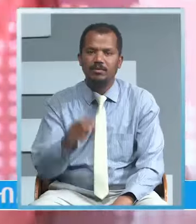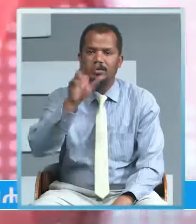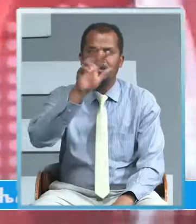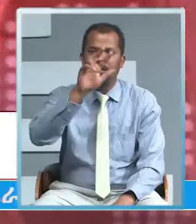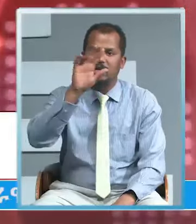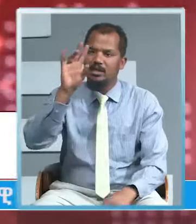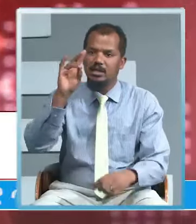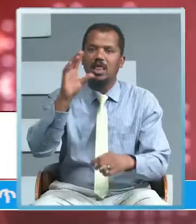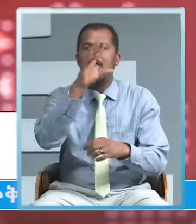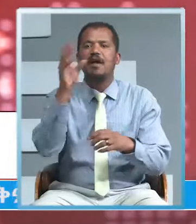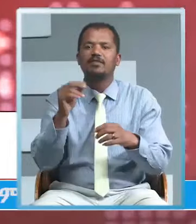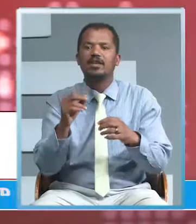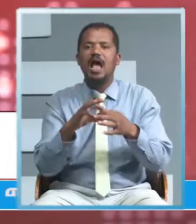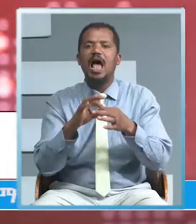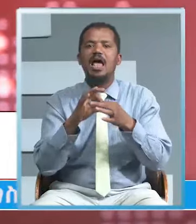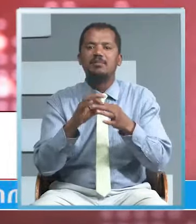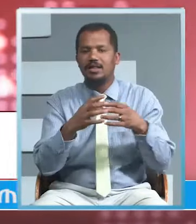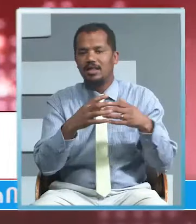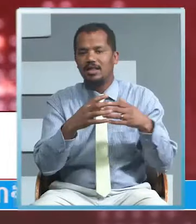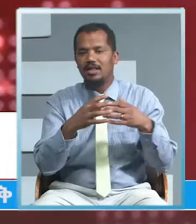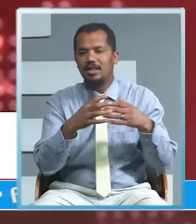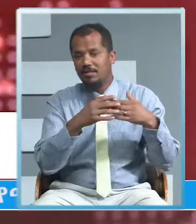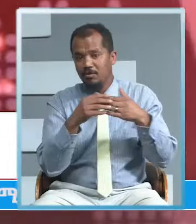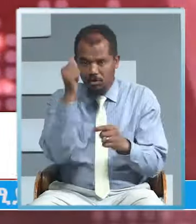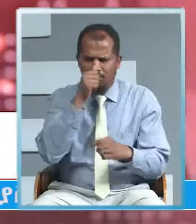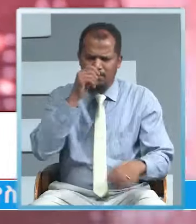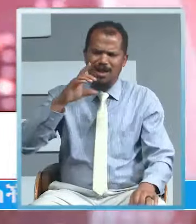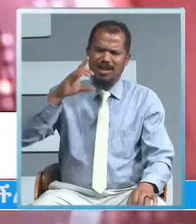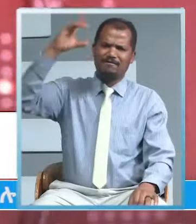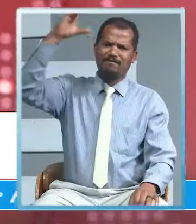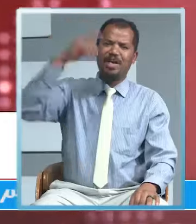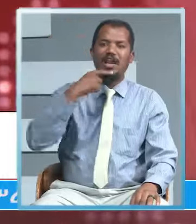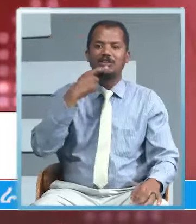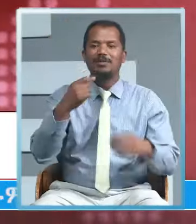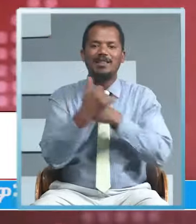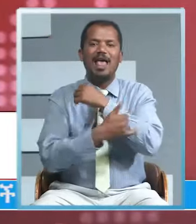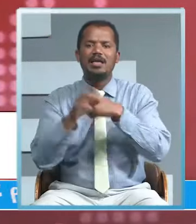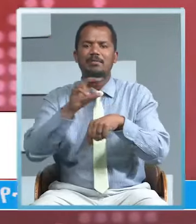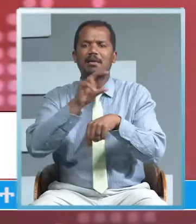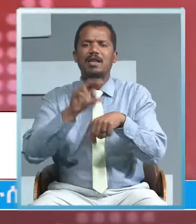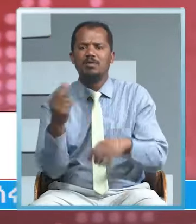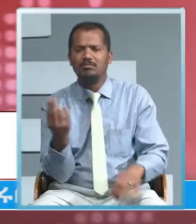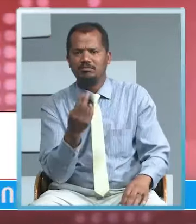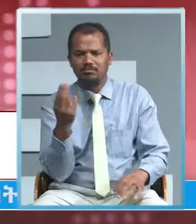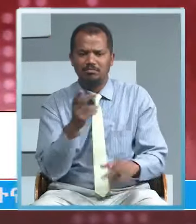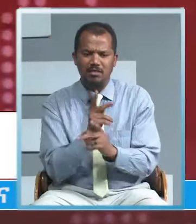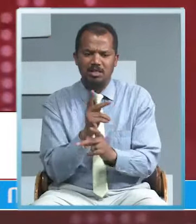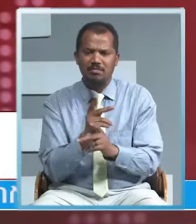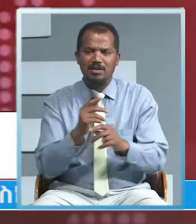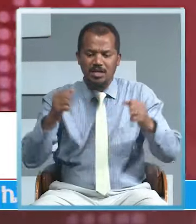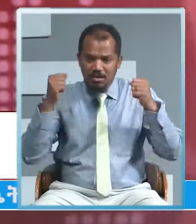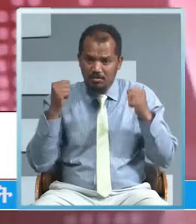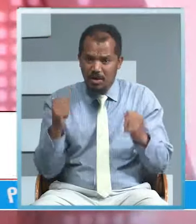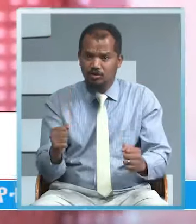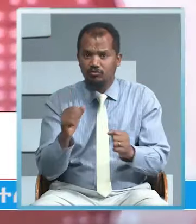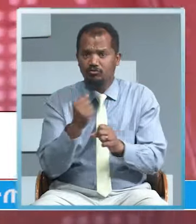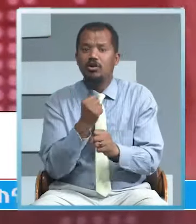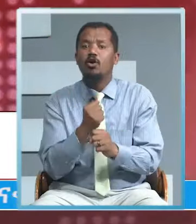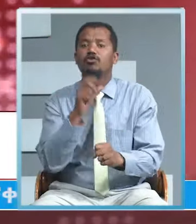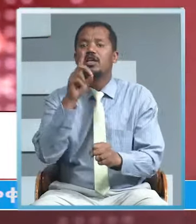በሰላሳ ሰባተኛው የአፍሪካ ህብረት የመሪዎች ጉባኤ ኢትዮጵያ ከፍ ያለችበት የሀገርን ብሔራዊ ጥቅም ማስጠበቅ የሚያስችሉ